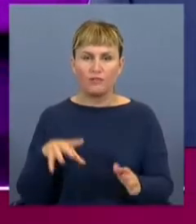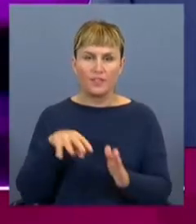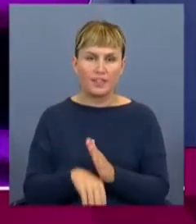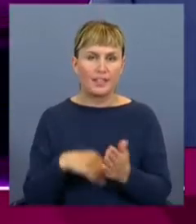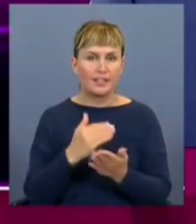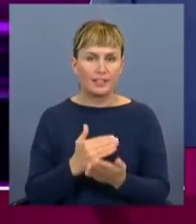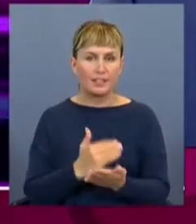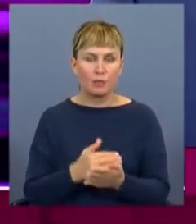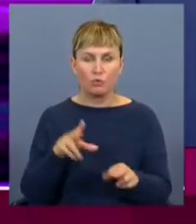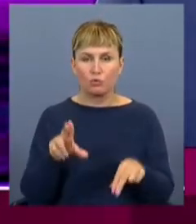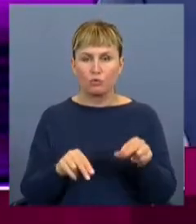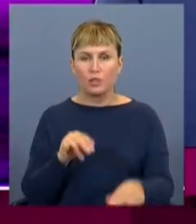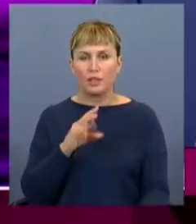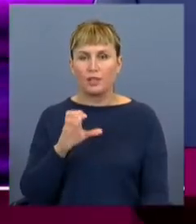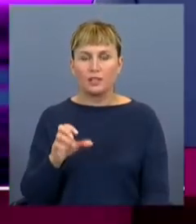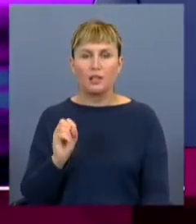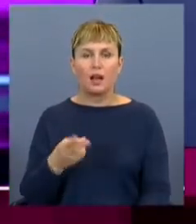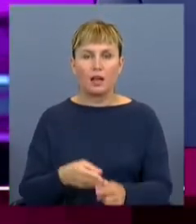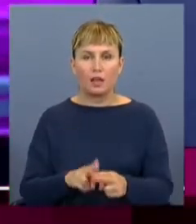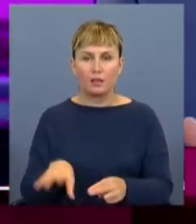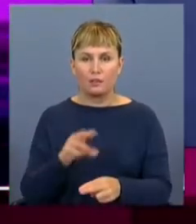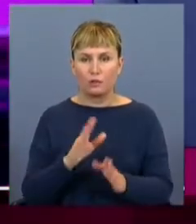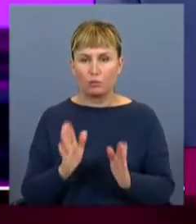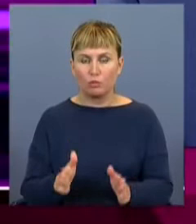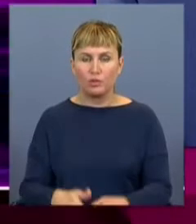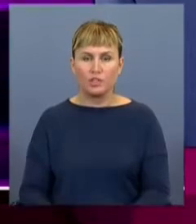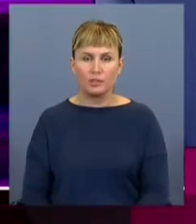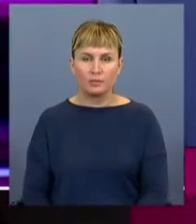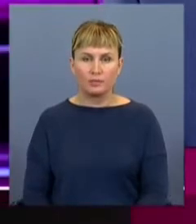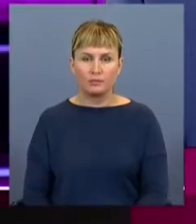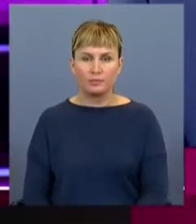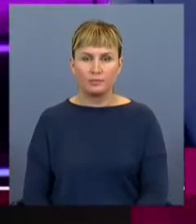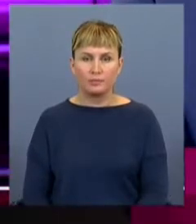системе учета НДС. Расскажите, как все это будет происходить на деле?